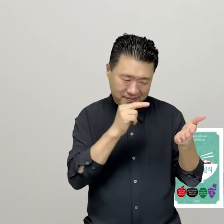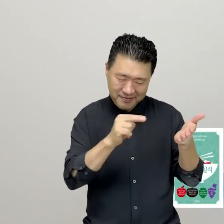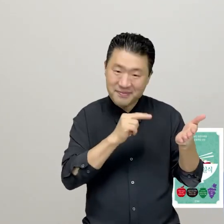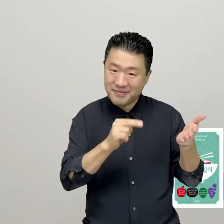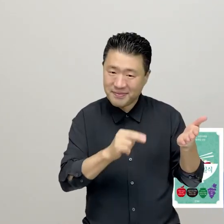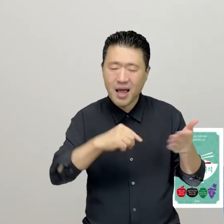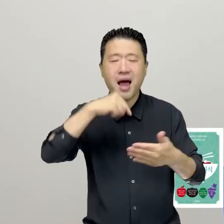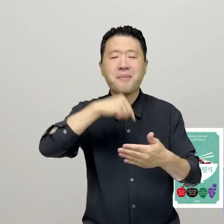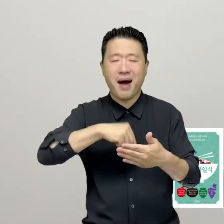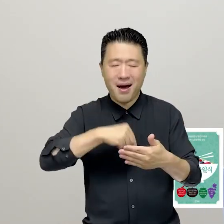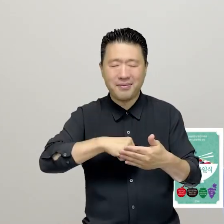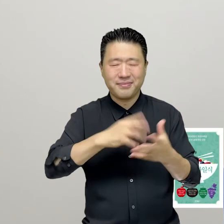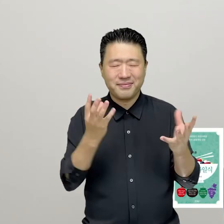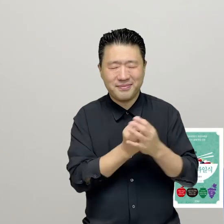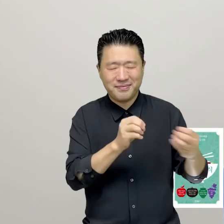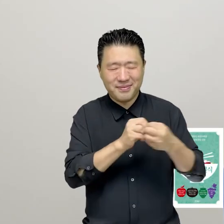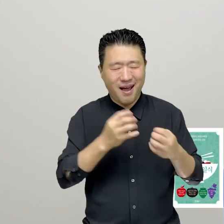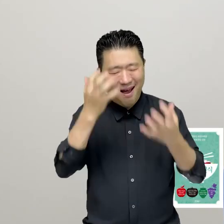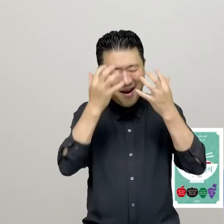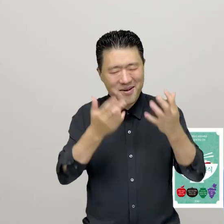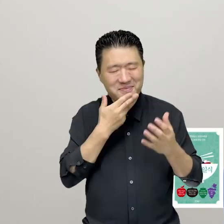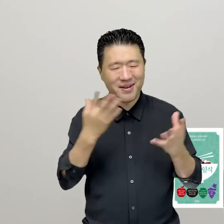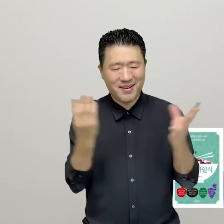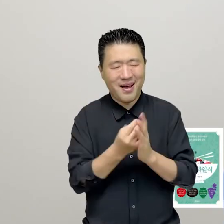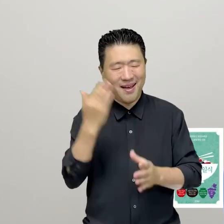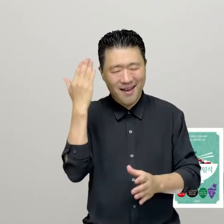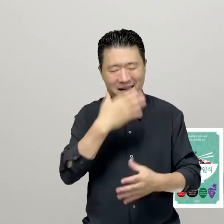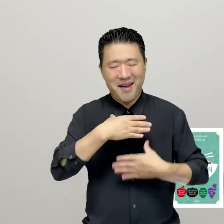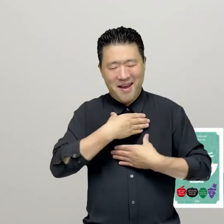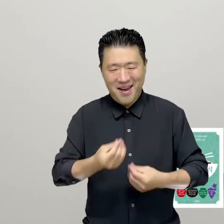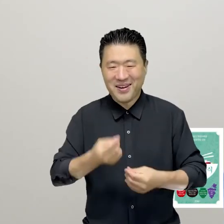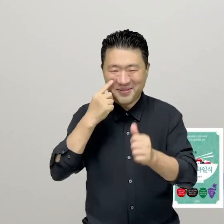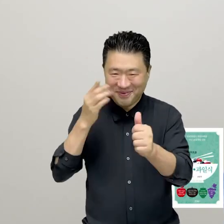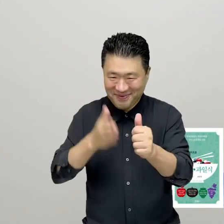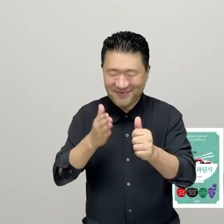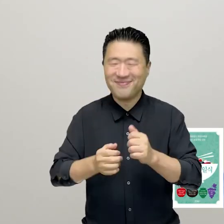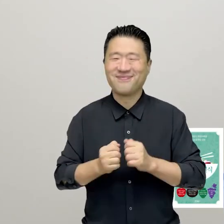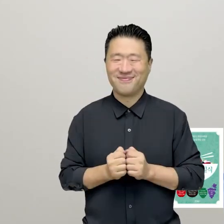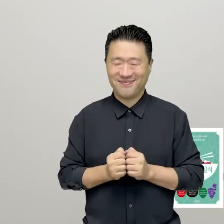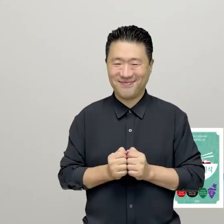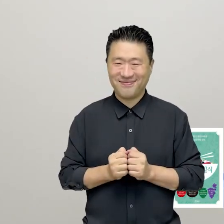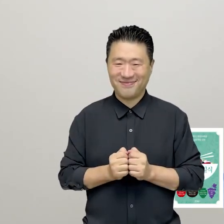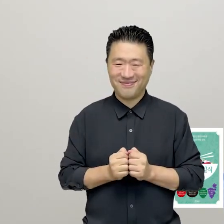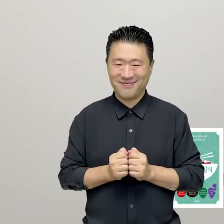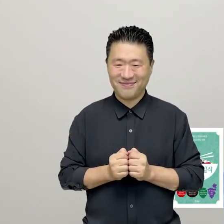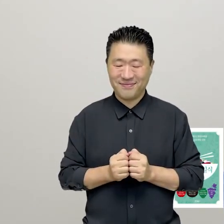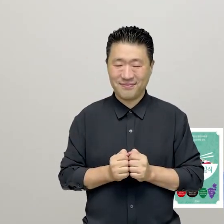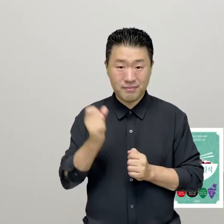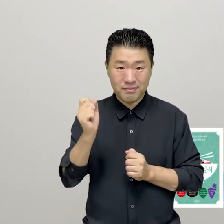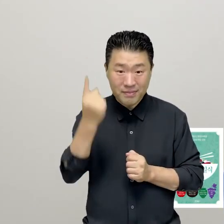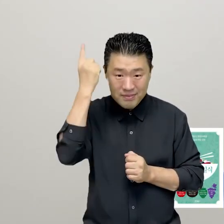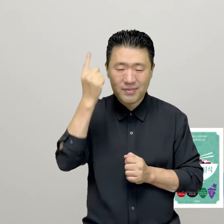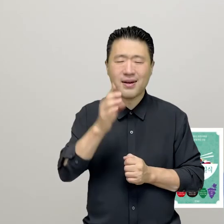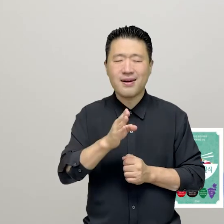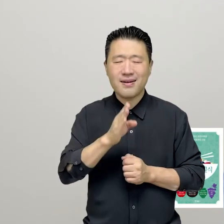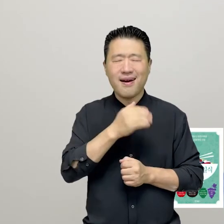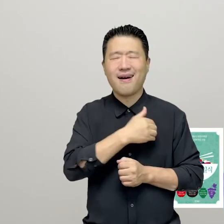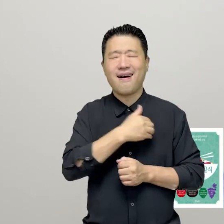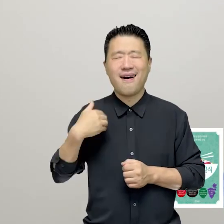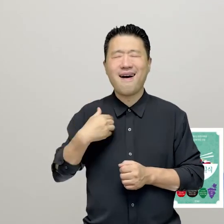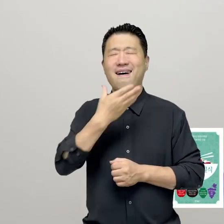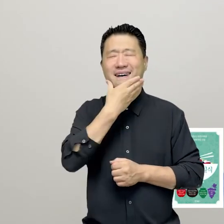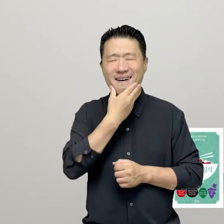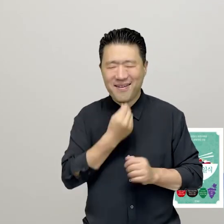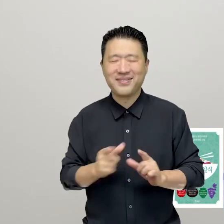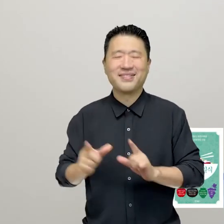책을 통해서 마음까지 괴로움이 없는 편안한 상태가 되시기를 바라고요. 그렇게 했을 때